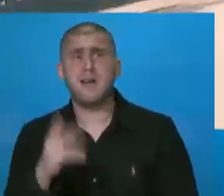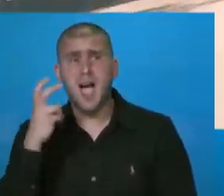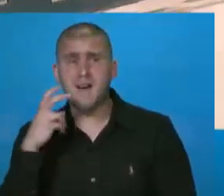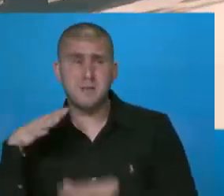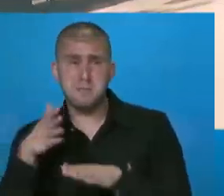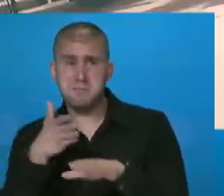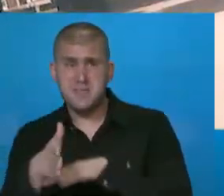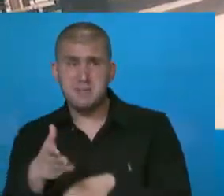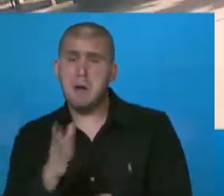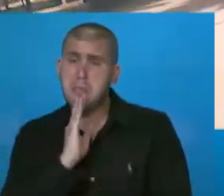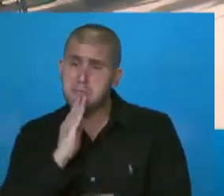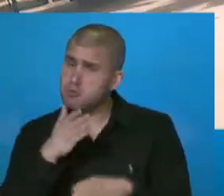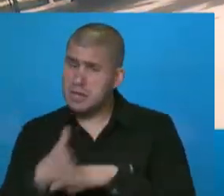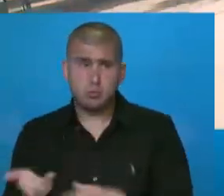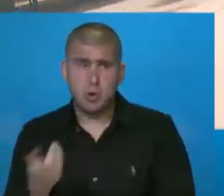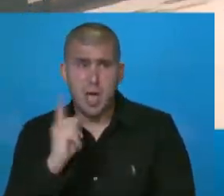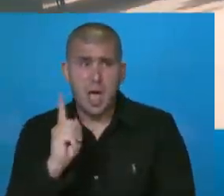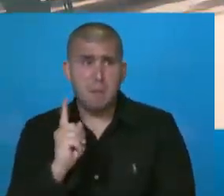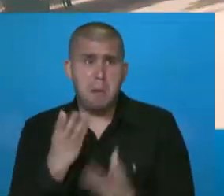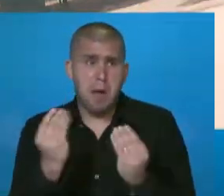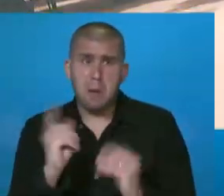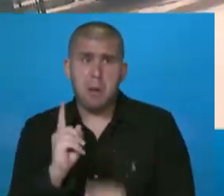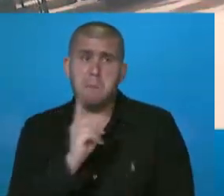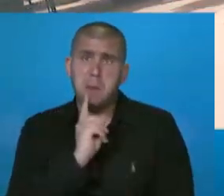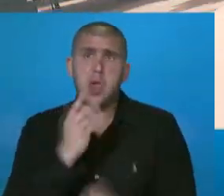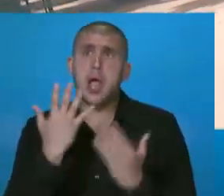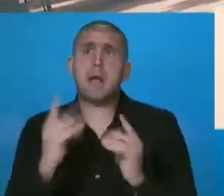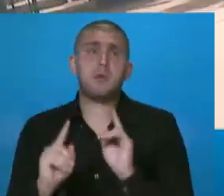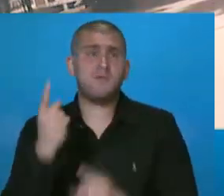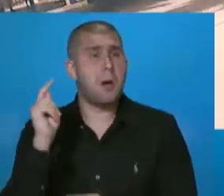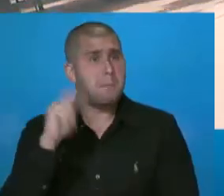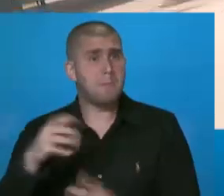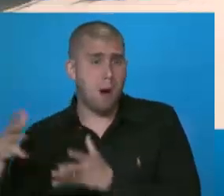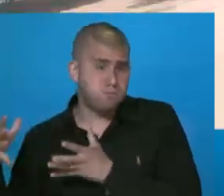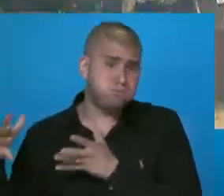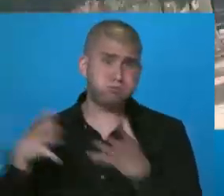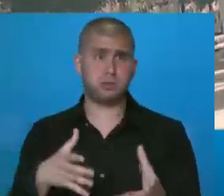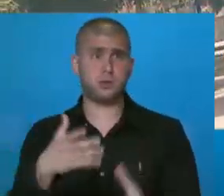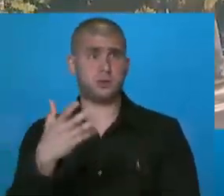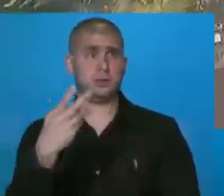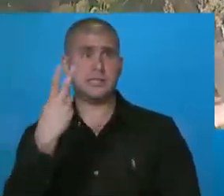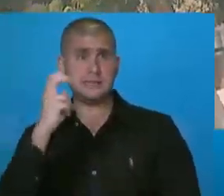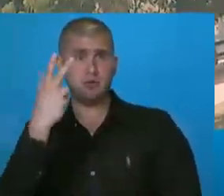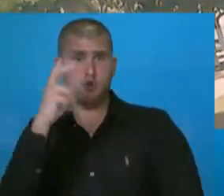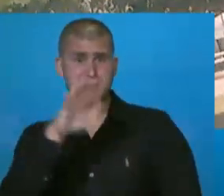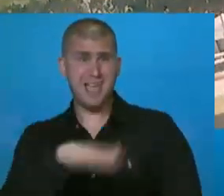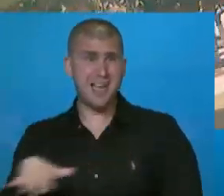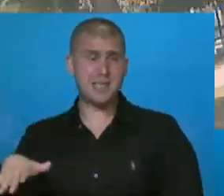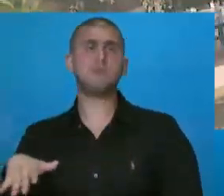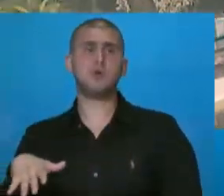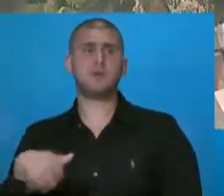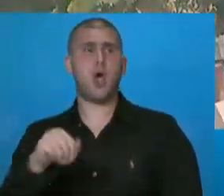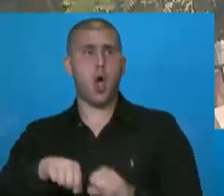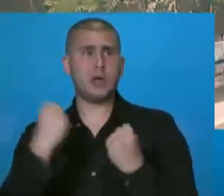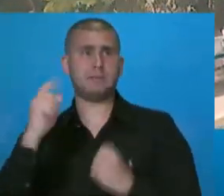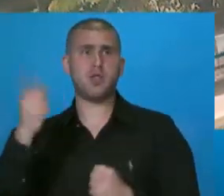בפנים, אין בעיה שיכנסו, הם גם לא הרבה, הם לא בכמויות גדולות. כשהם באים חמולות, כשהם באים 20-30 ילדים והורסים לנו